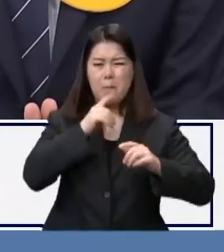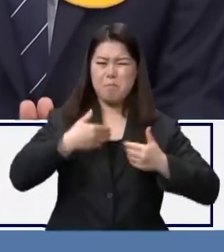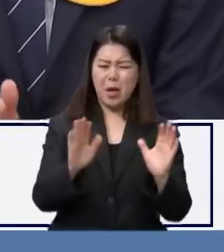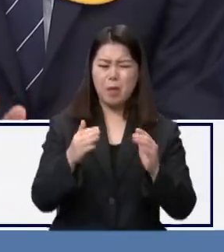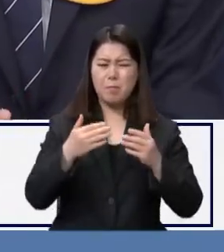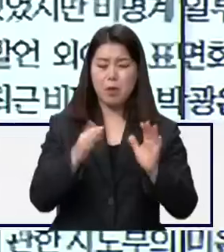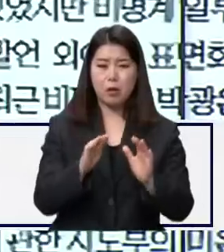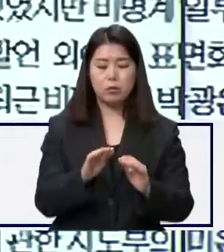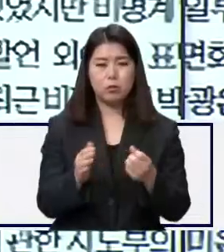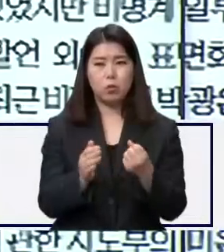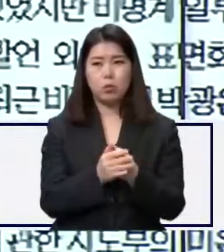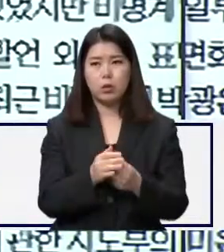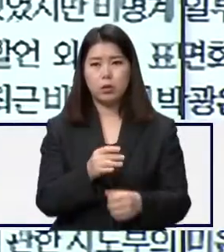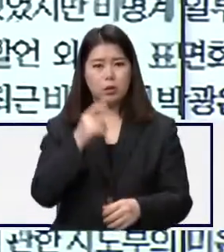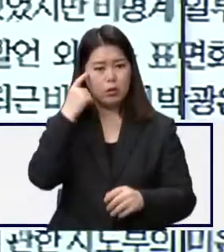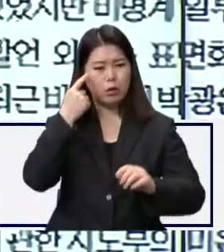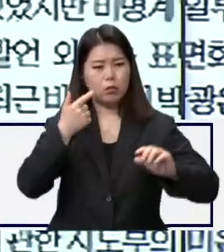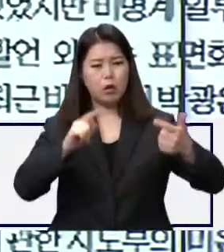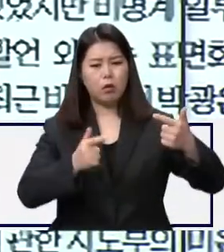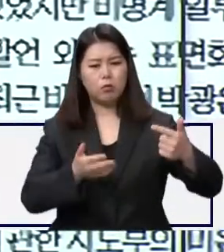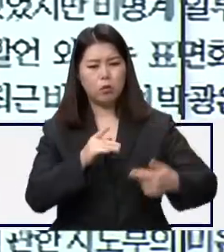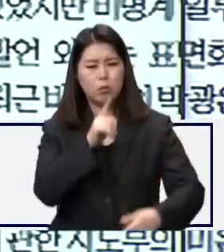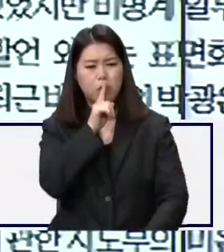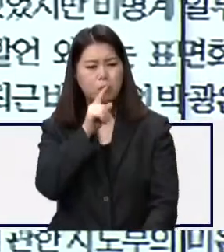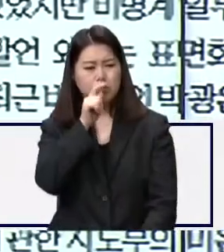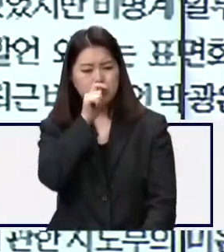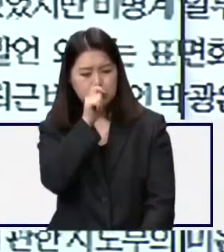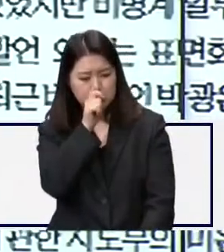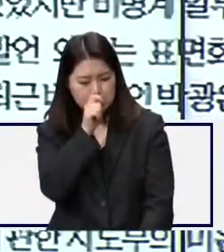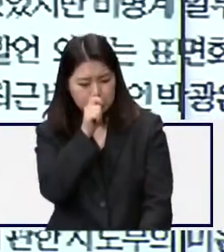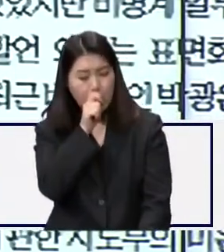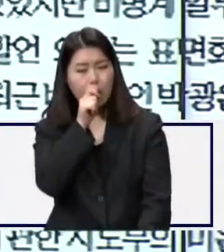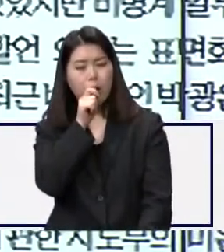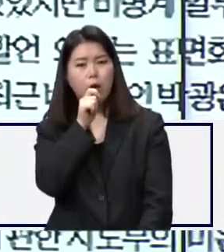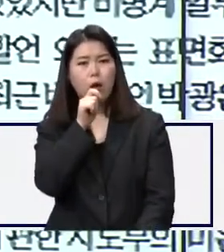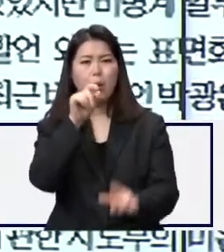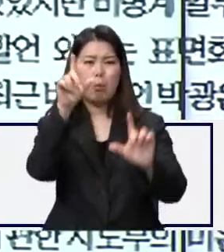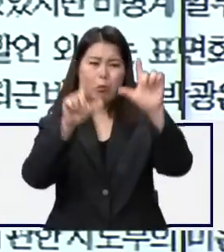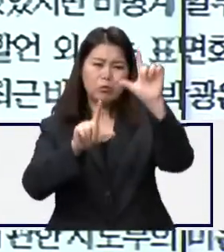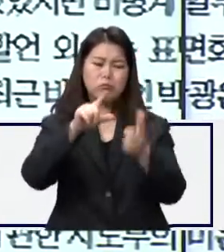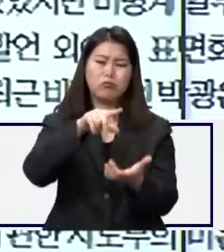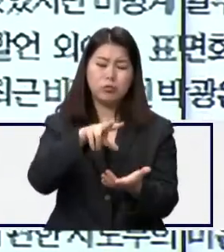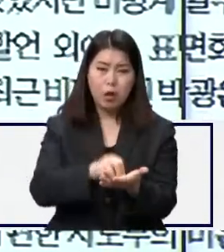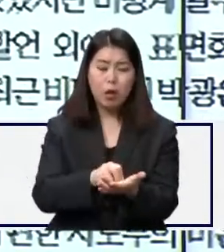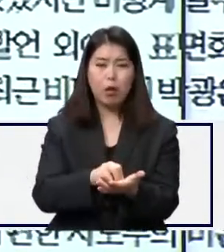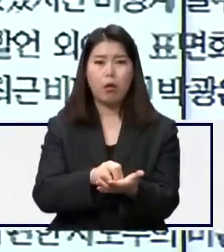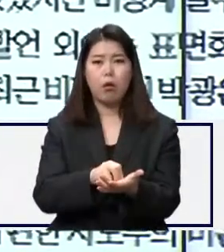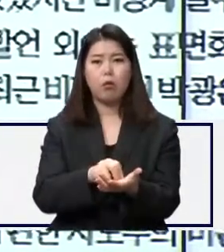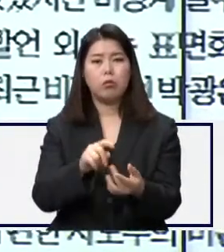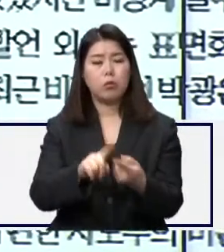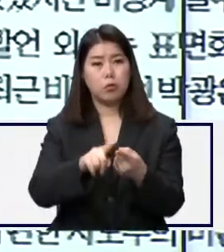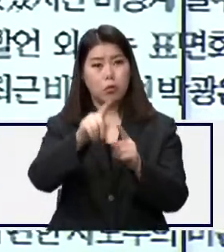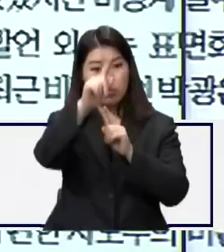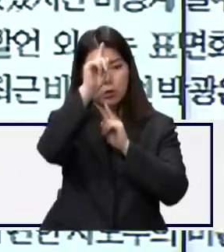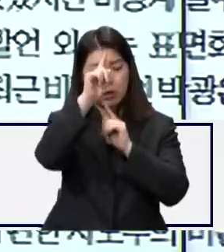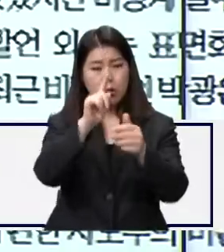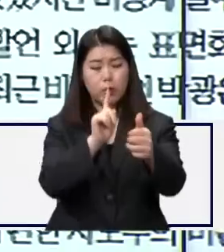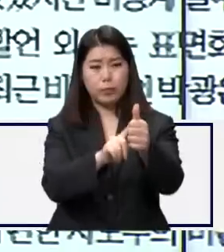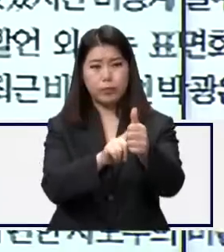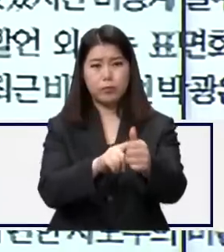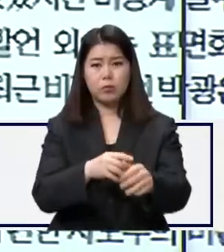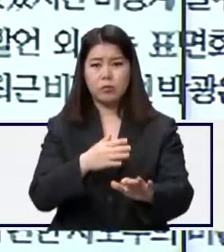내고 입 다물게 되는 건 그래서 공론적인 공론전 역할을 못하는 것에 대한 문제를 사실은 이원에 의원이